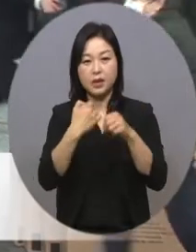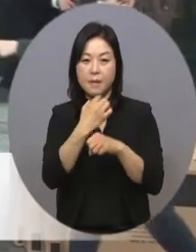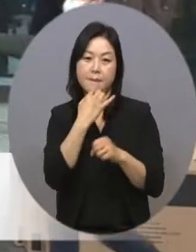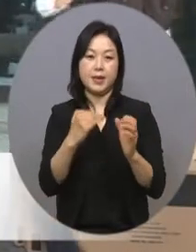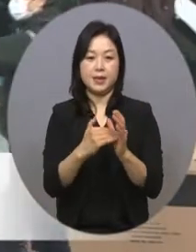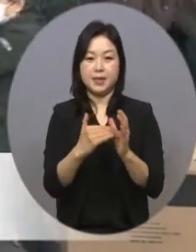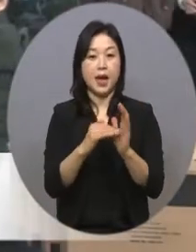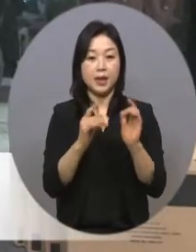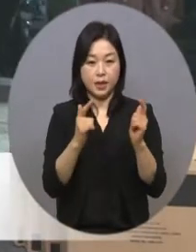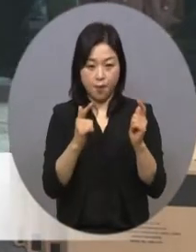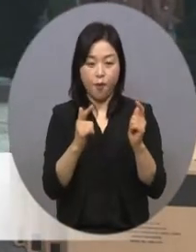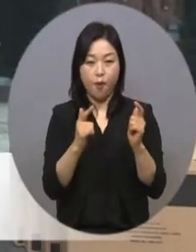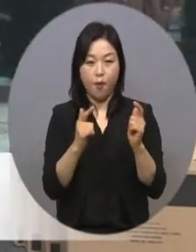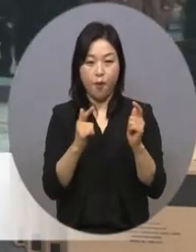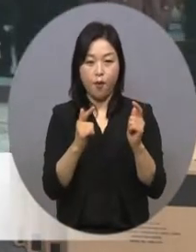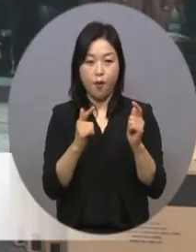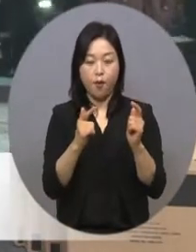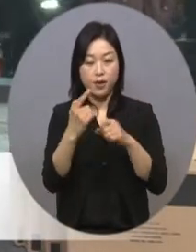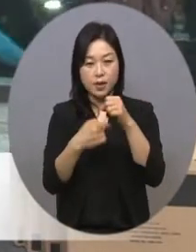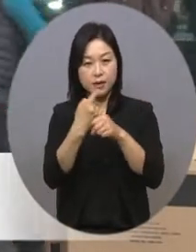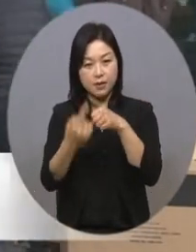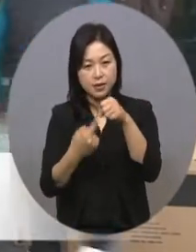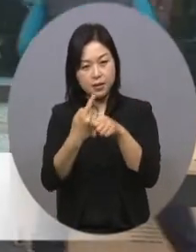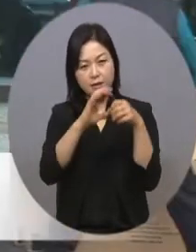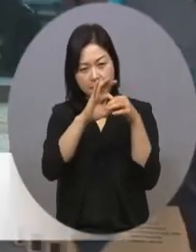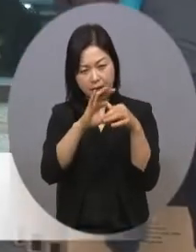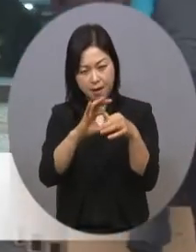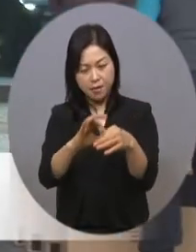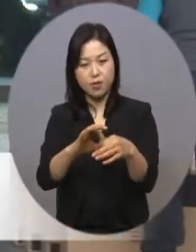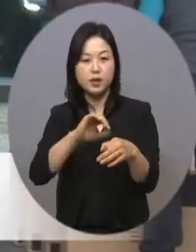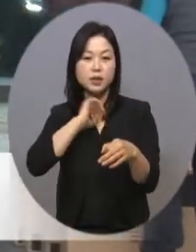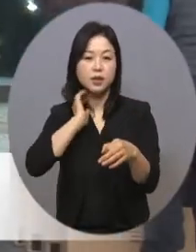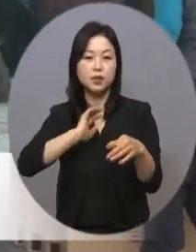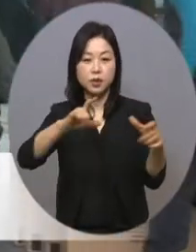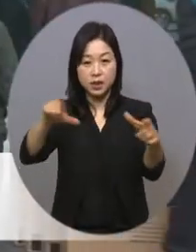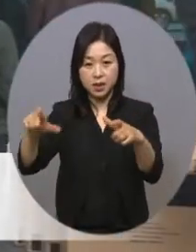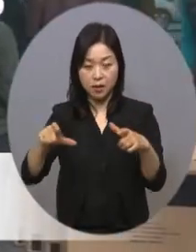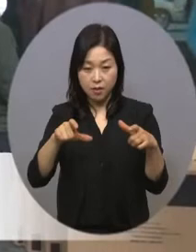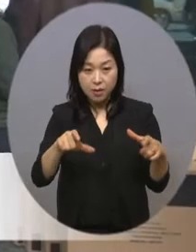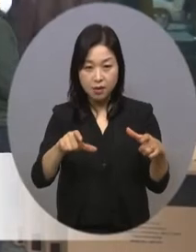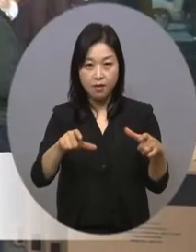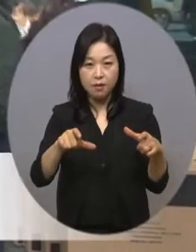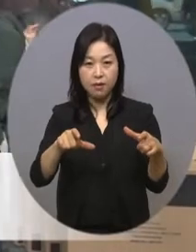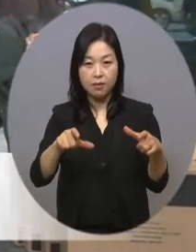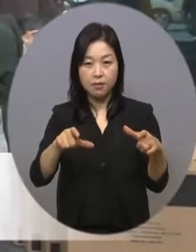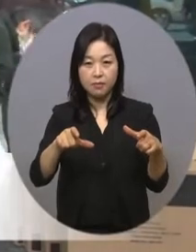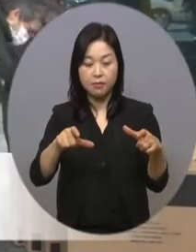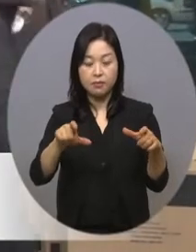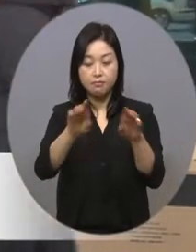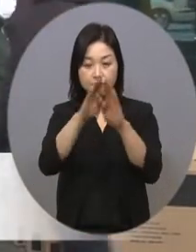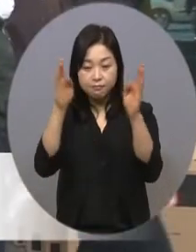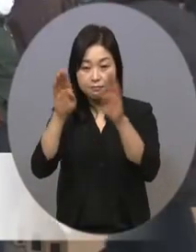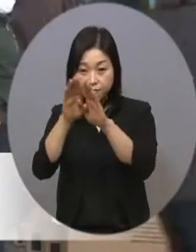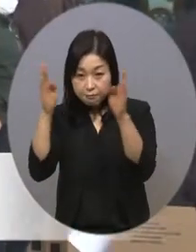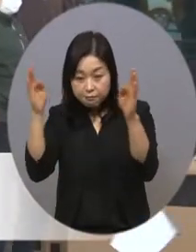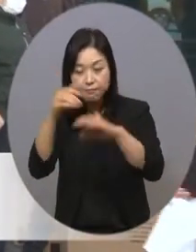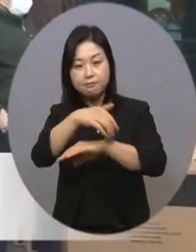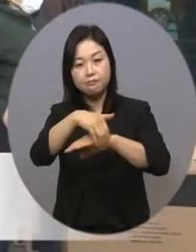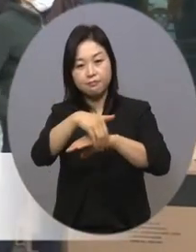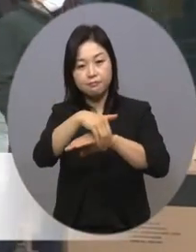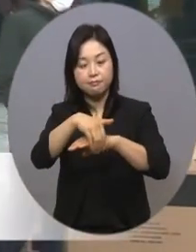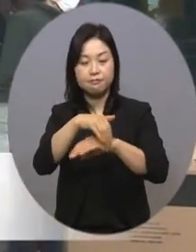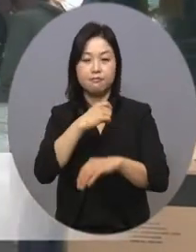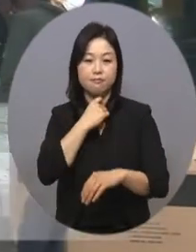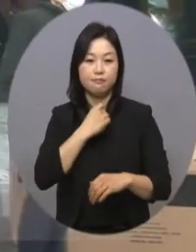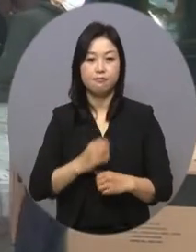이 행사가 올해 국한되지를 않고 앞으로 매년 이 행사를 의정부 지역에서